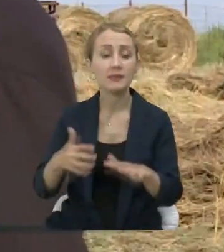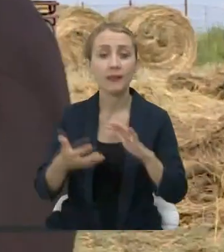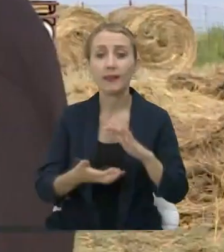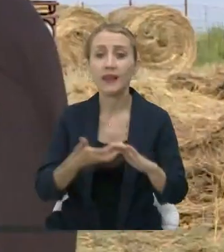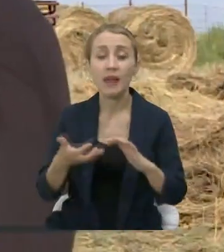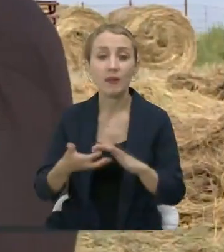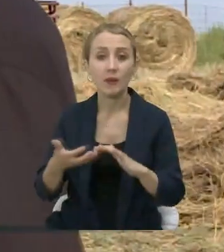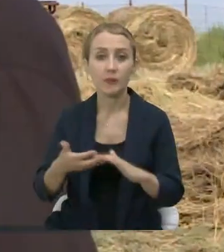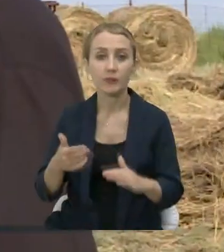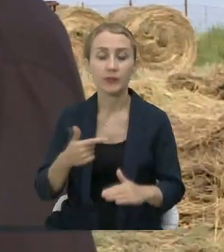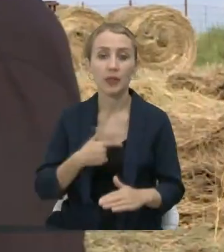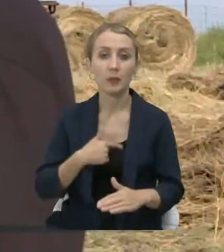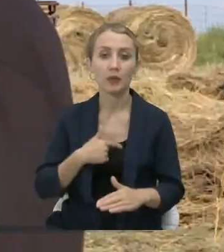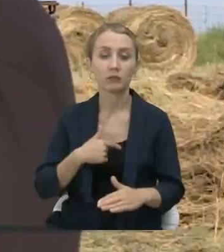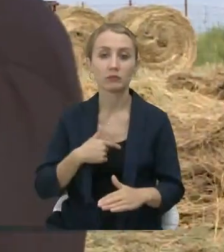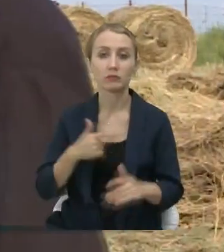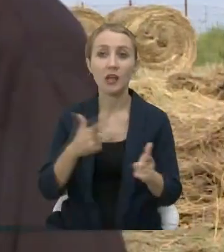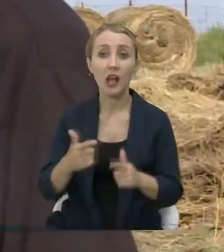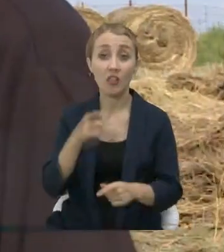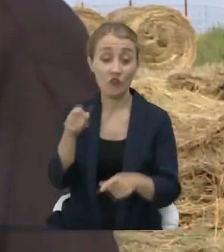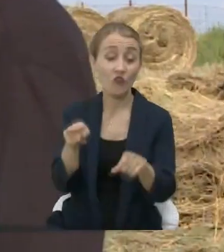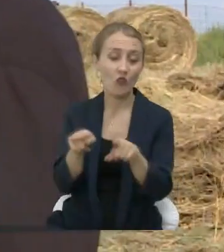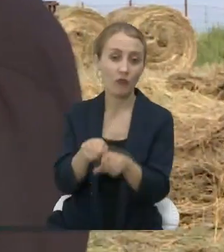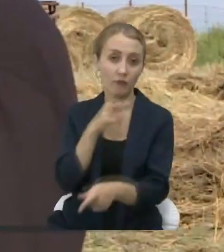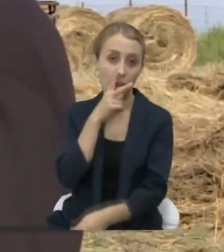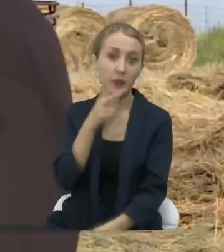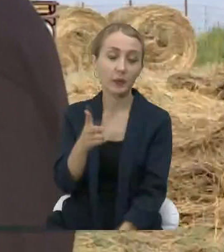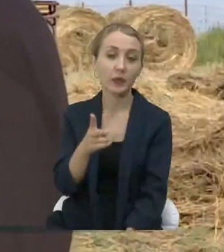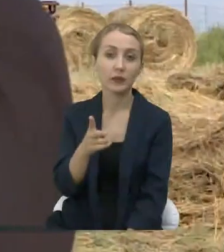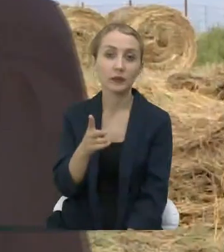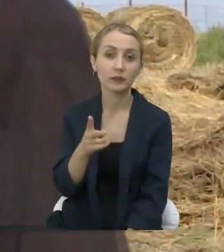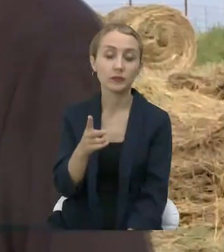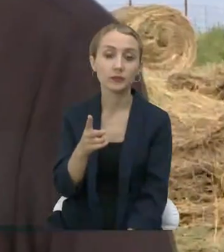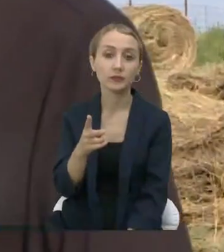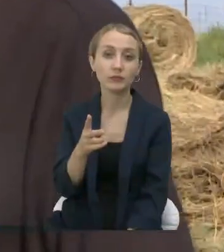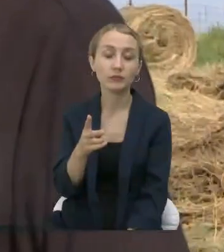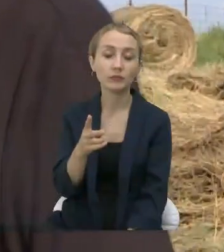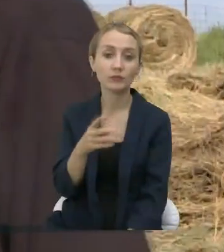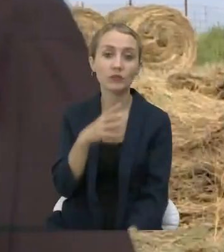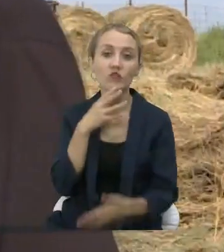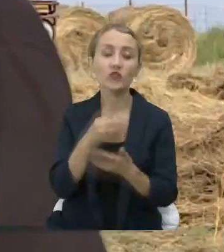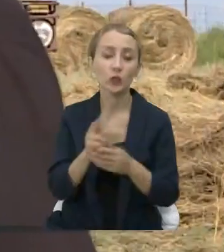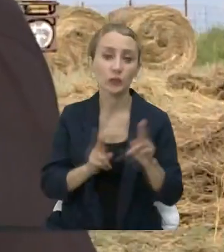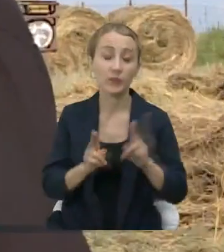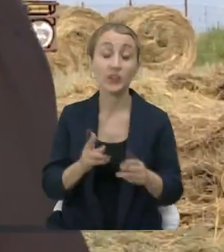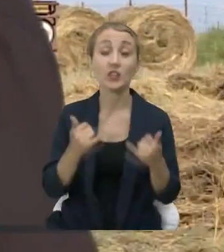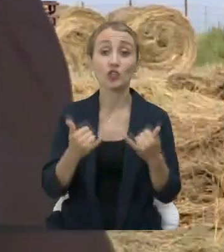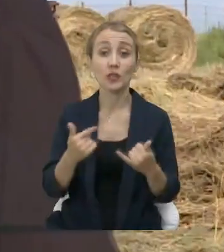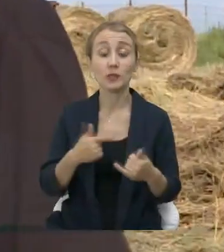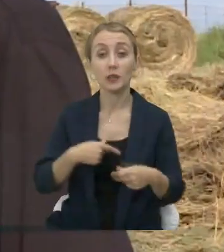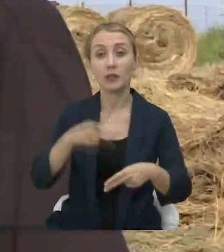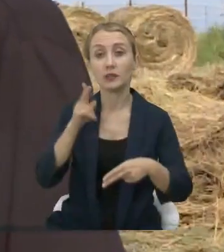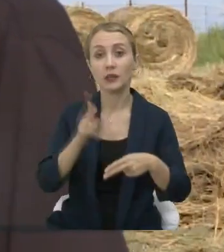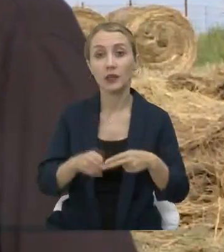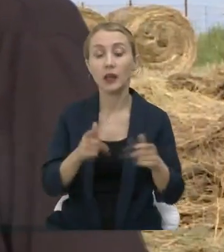заготавливаем курганным методом. Вот сейчас вы видите курганный способ метода заготовки. Сейчас мы заканчиваем